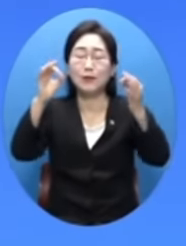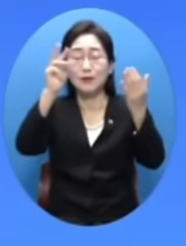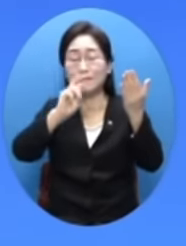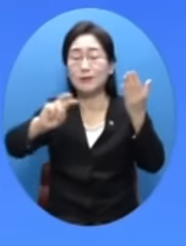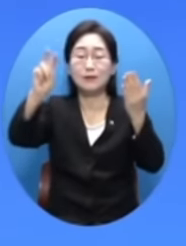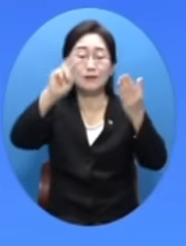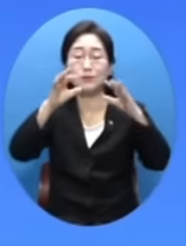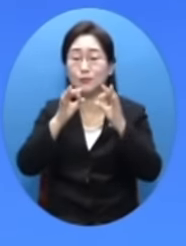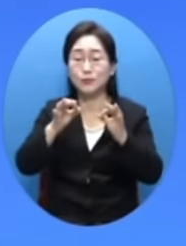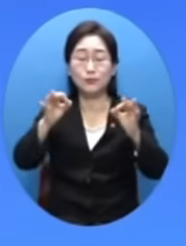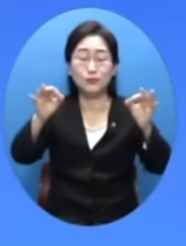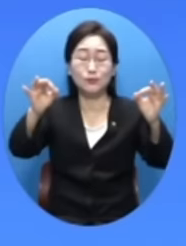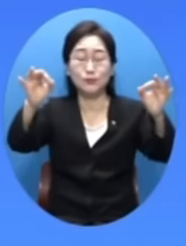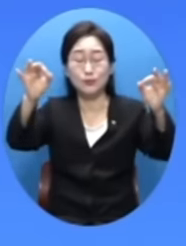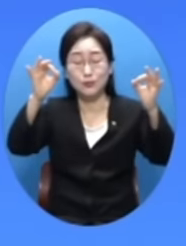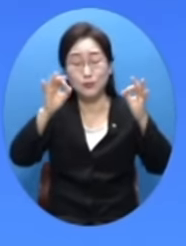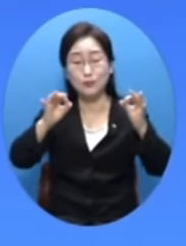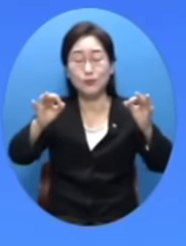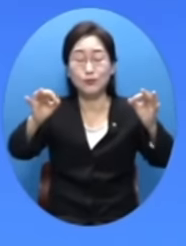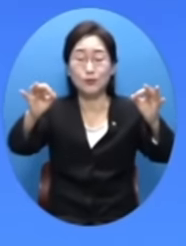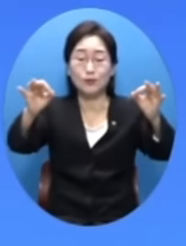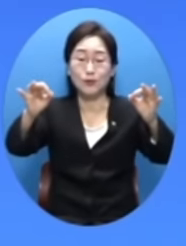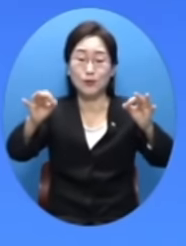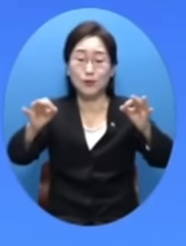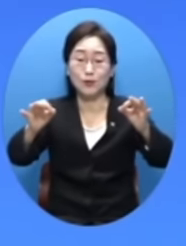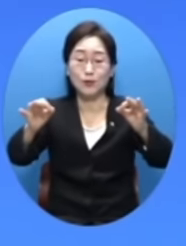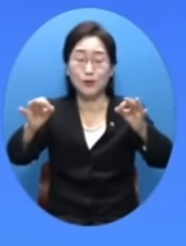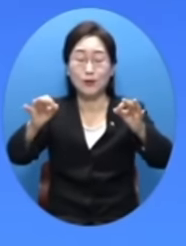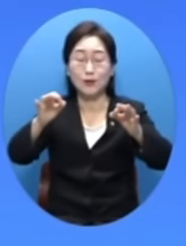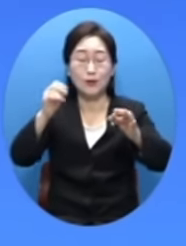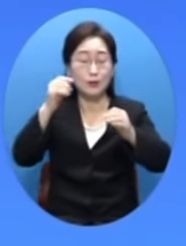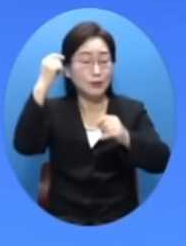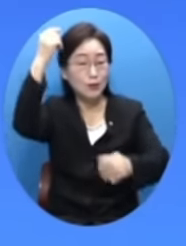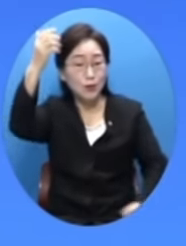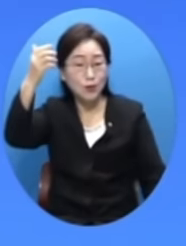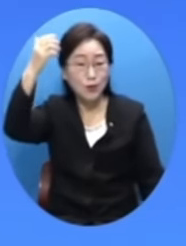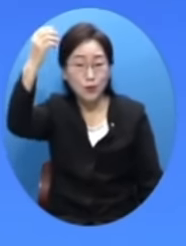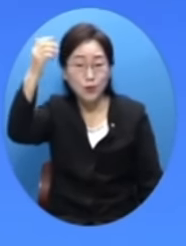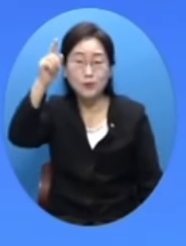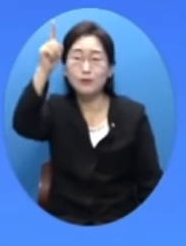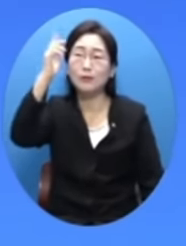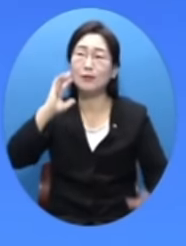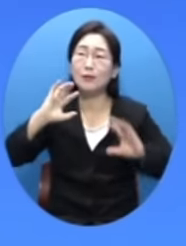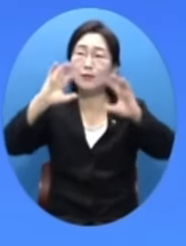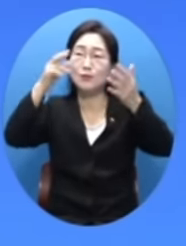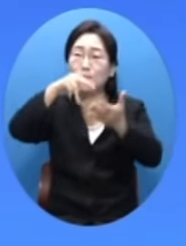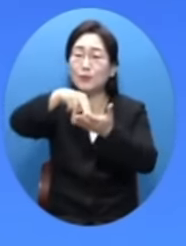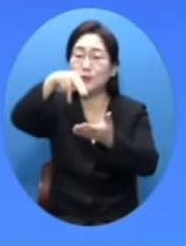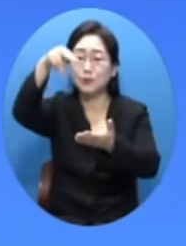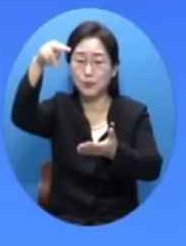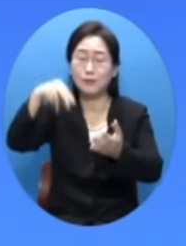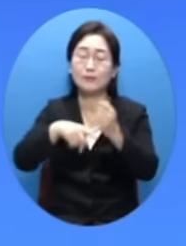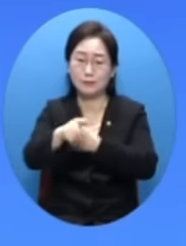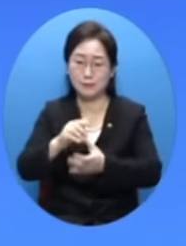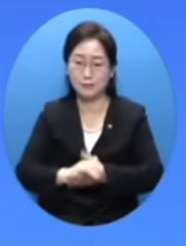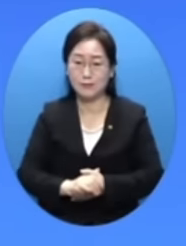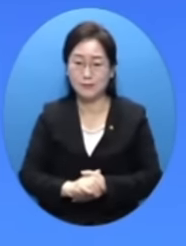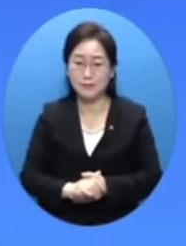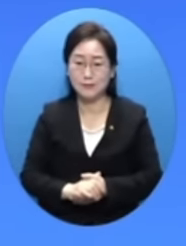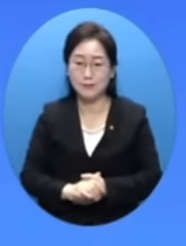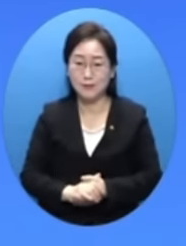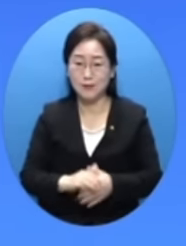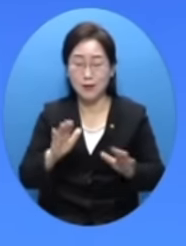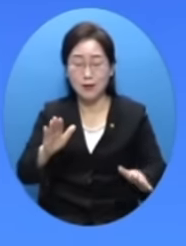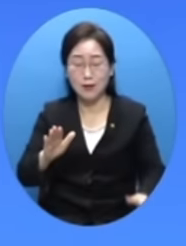부르며 찬양의 수레에 태워서 우리의 영혼이 저 천국으로 올라가게 되는 것입니다.